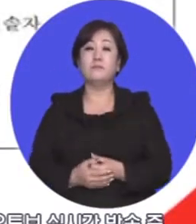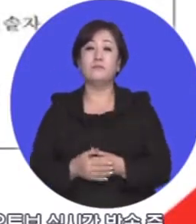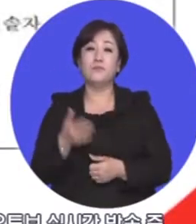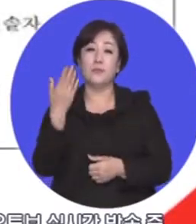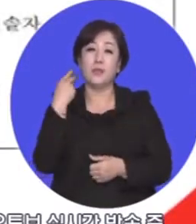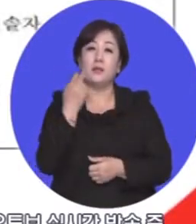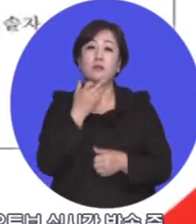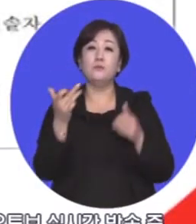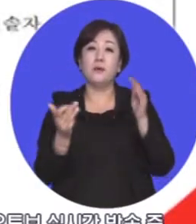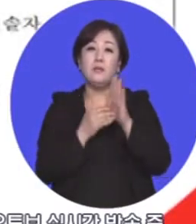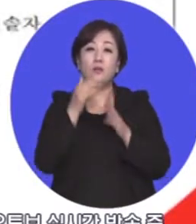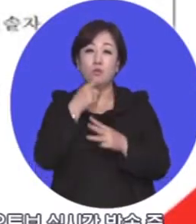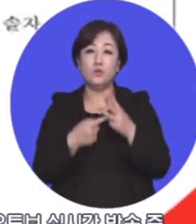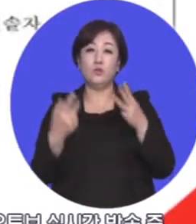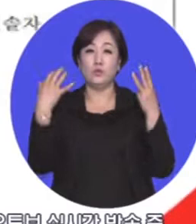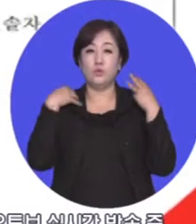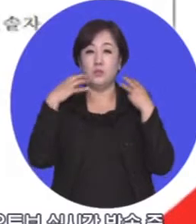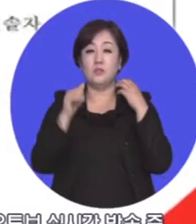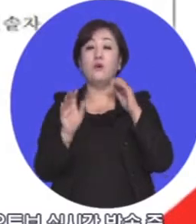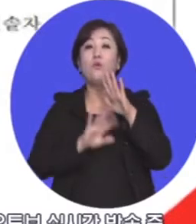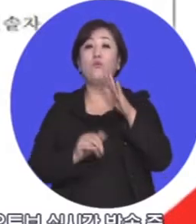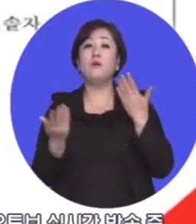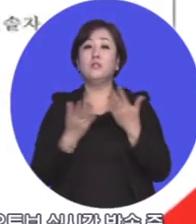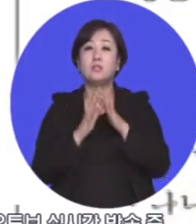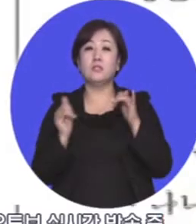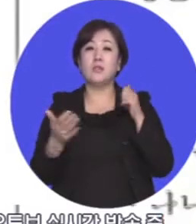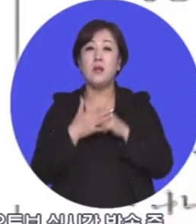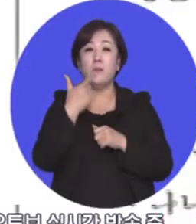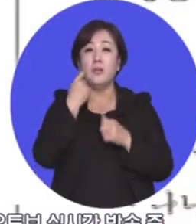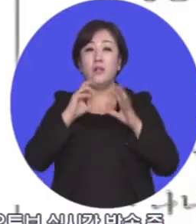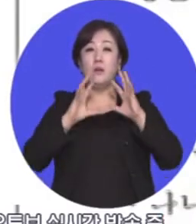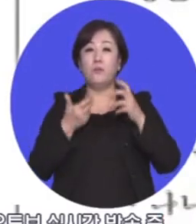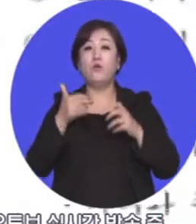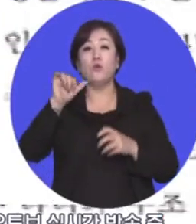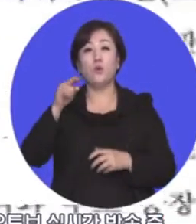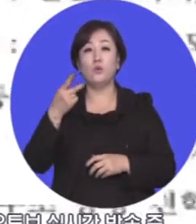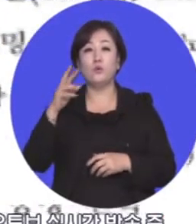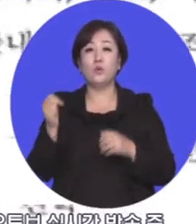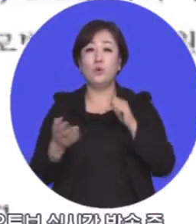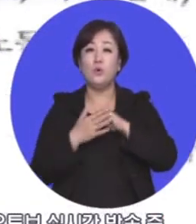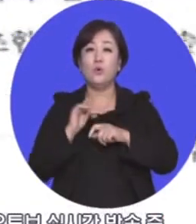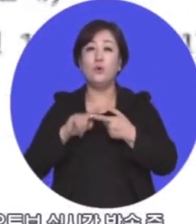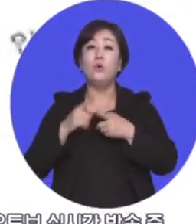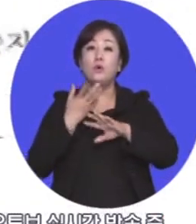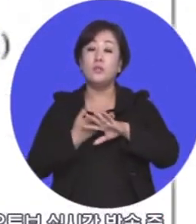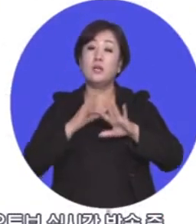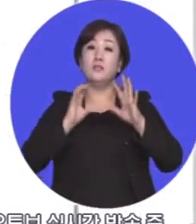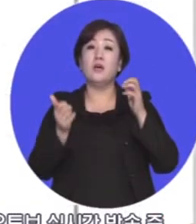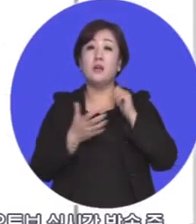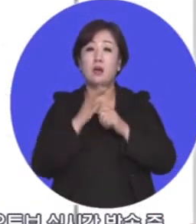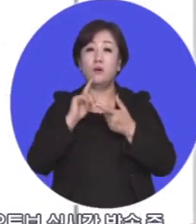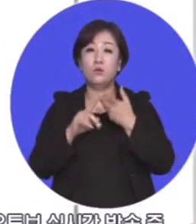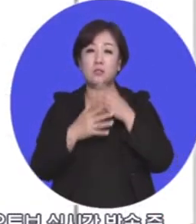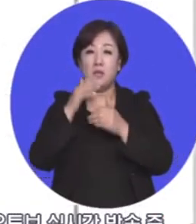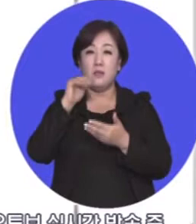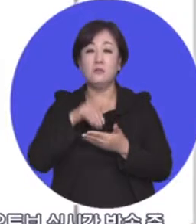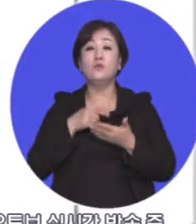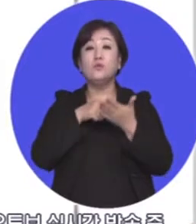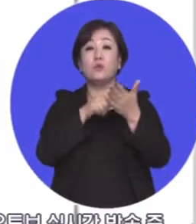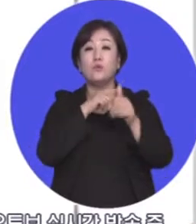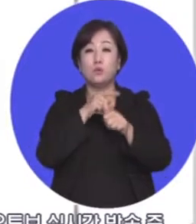지난 2018년 울주군청 공무원들이 일본 오사카와 교토 일대로 해외연수를 다녀온 뒤 제출한